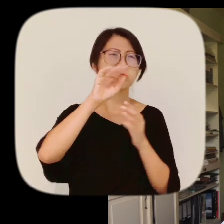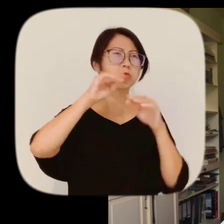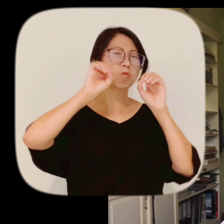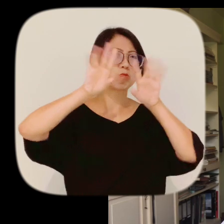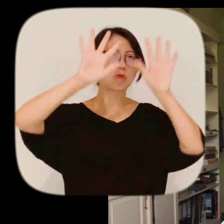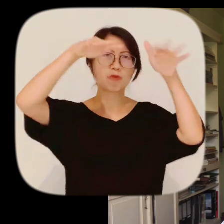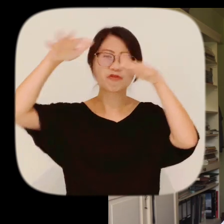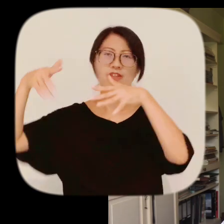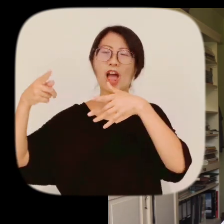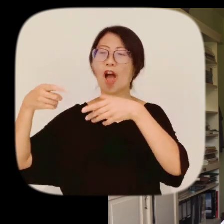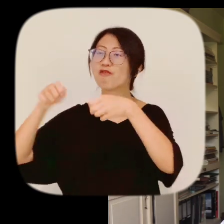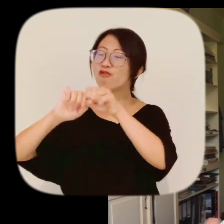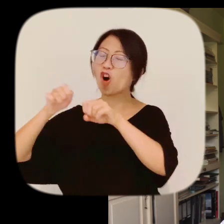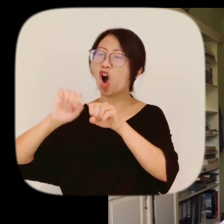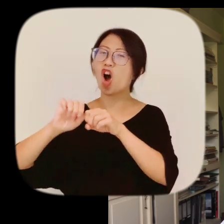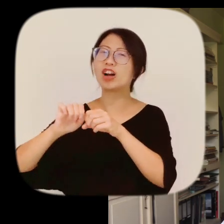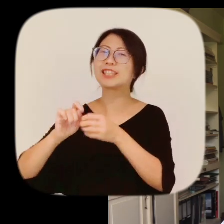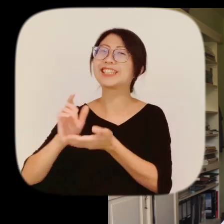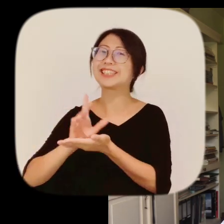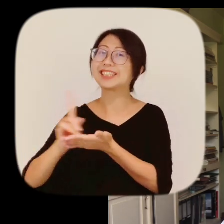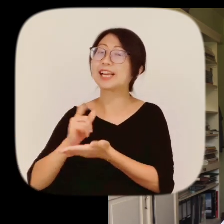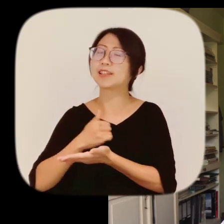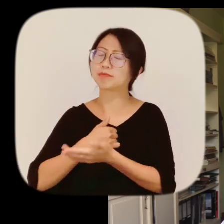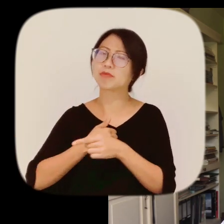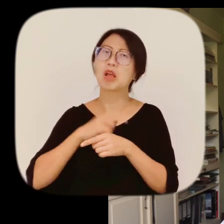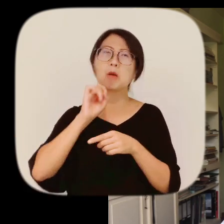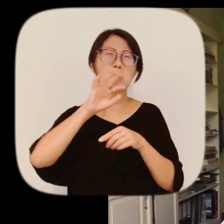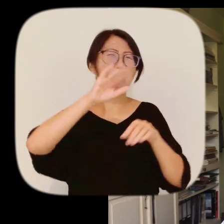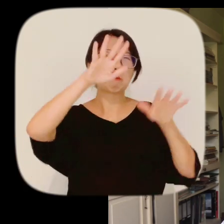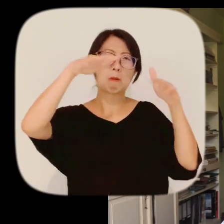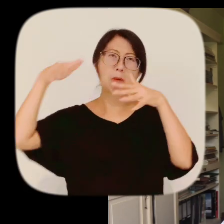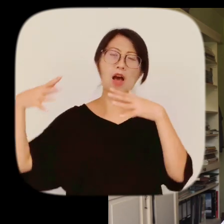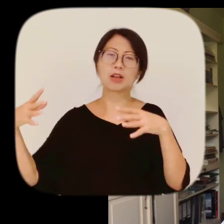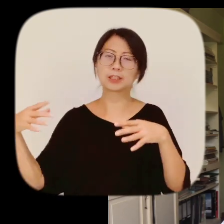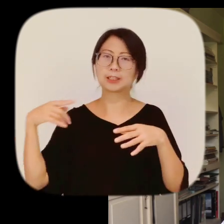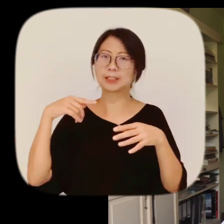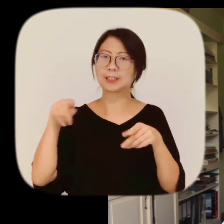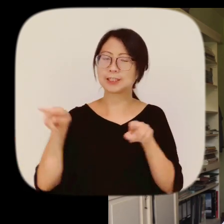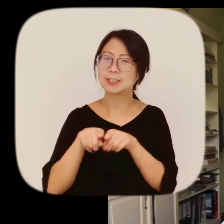科学家就一起做了一个宣言叫做